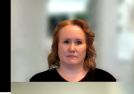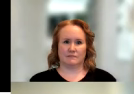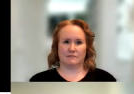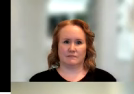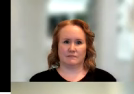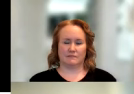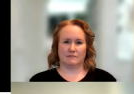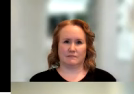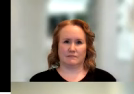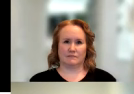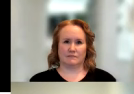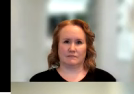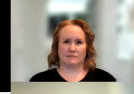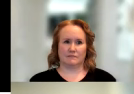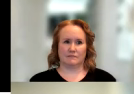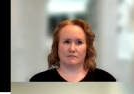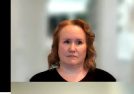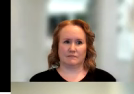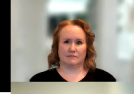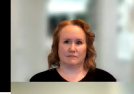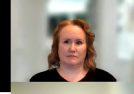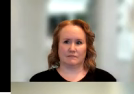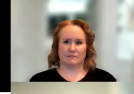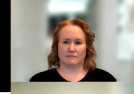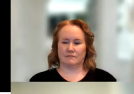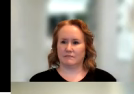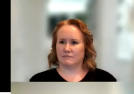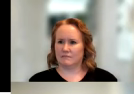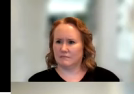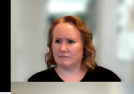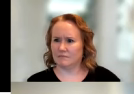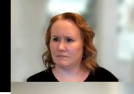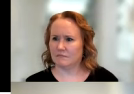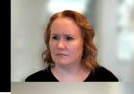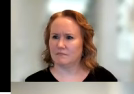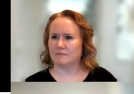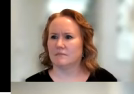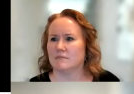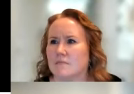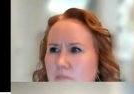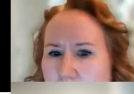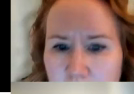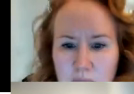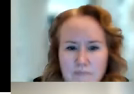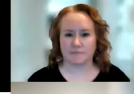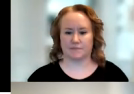under denne kategorien, altså totalharmoniserende direktiv. Vi kommer tilbake til begrunnelsen for dette om